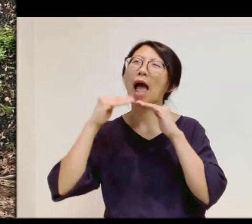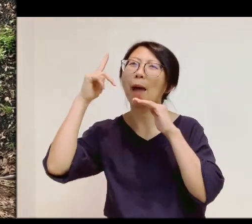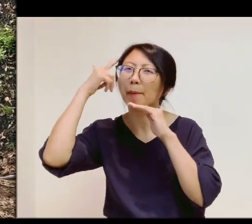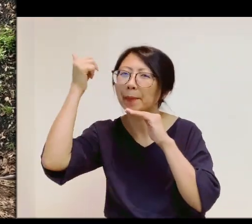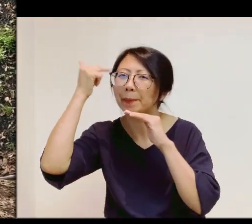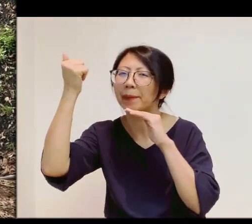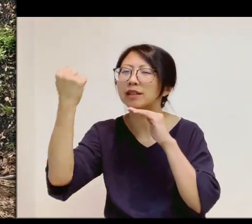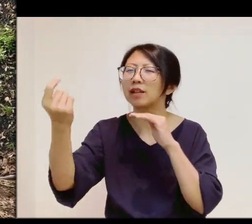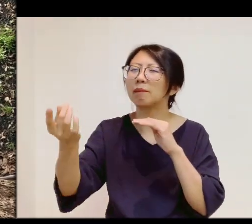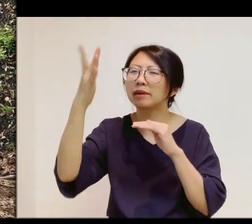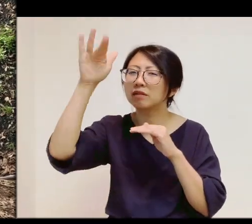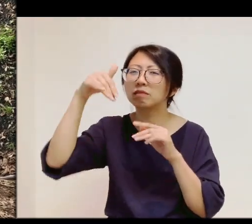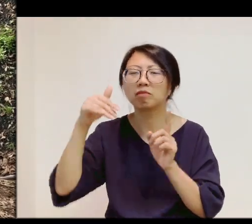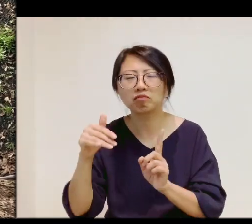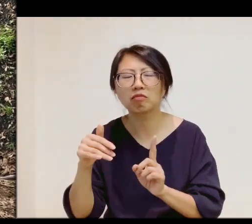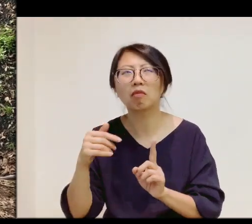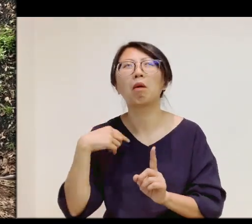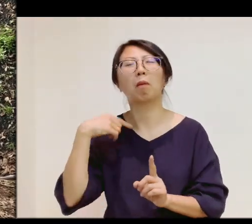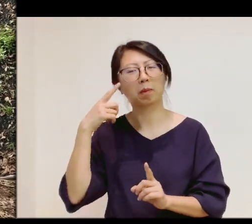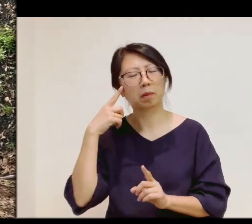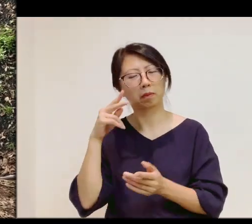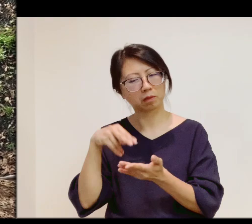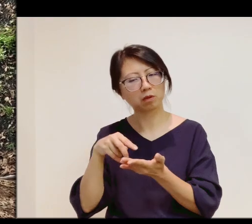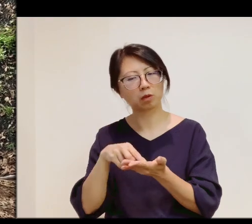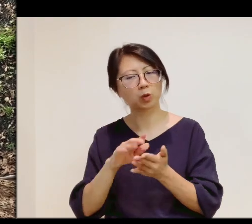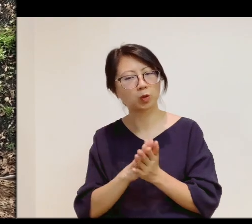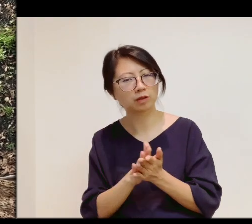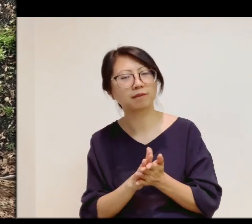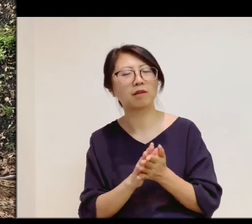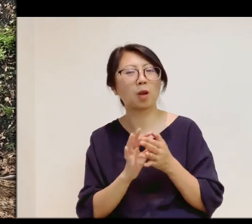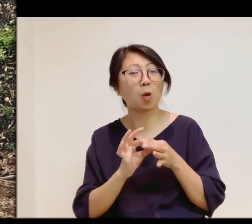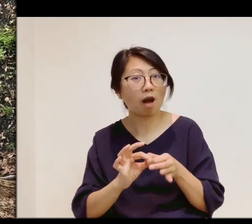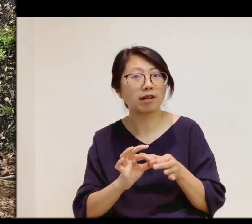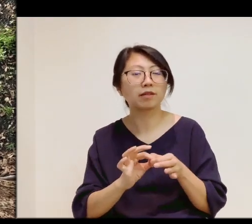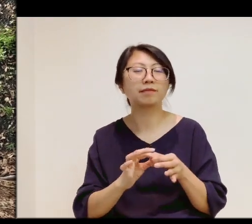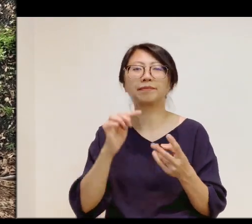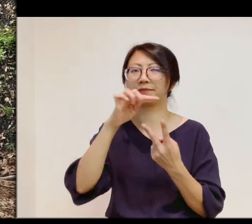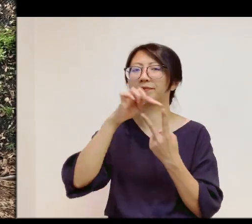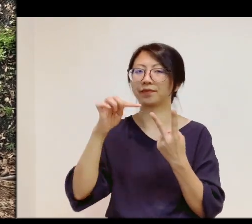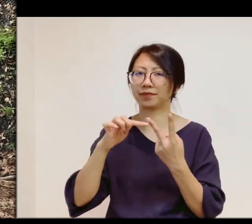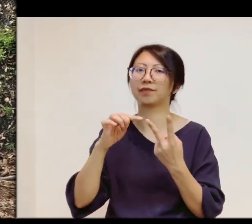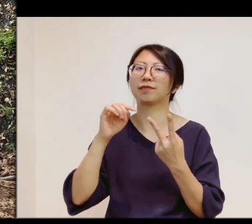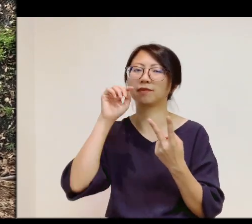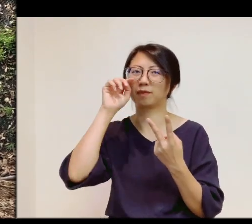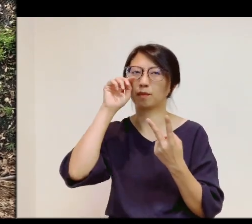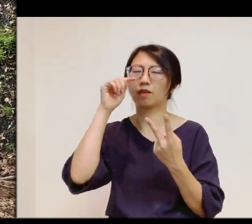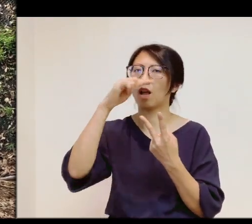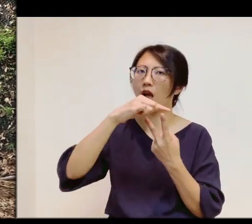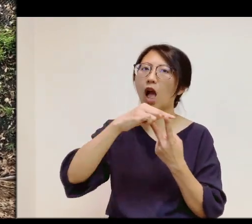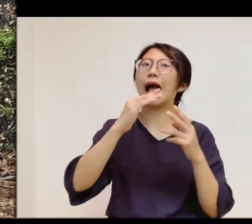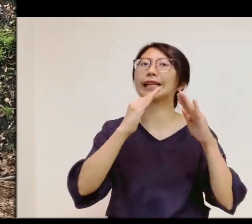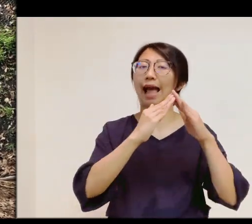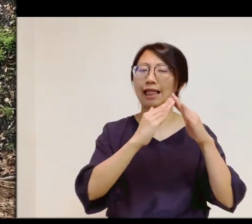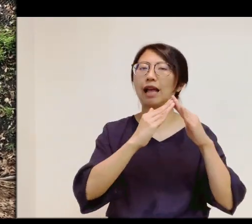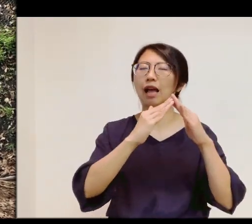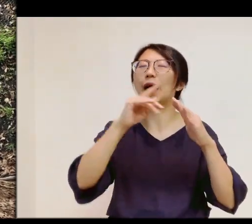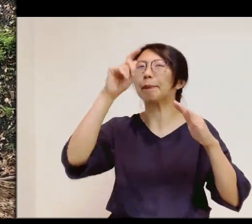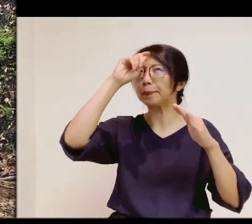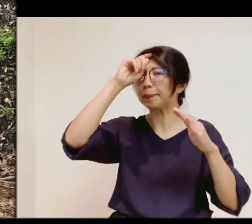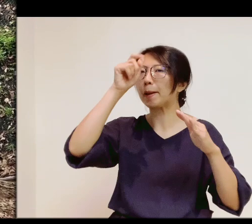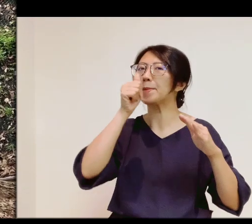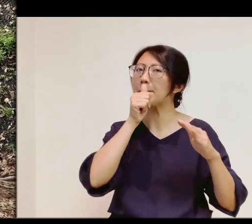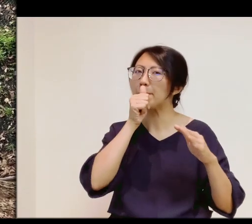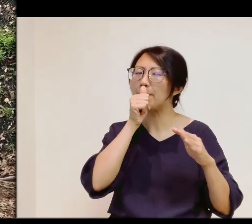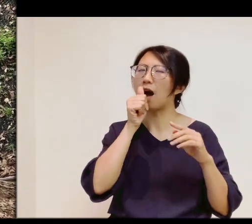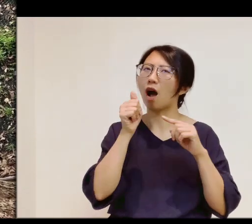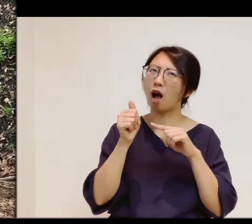其實真係兩樣嘢嚟嘅。我覺得睇呢本書，第一樣嘢咧就係家庭啦，即係佢念念不忘，就係呢個即係佢個爸